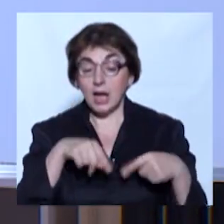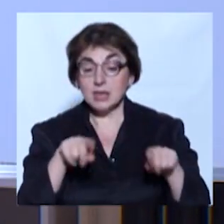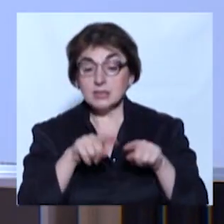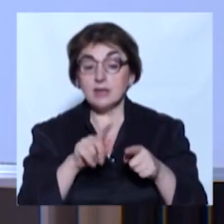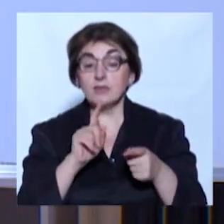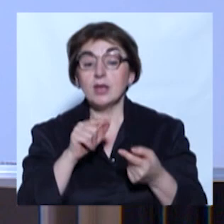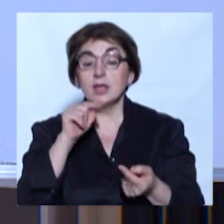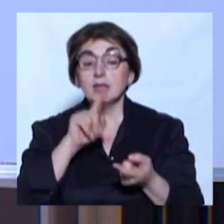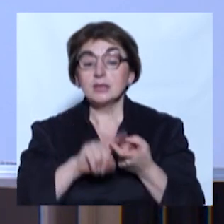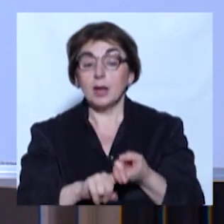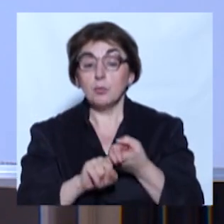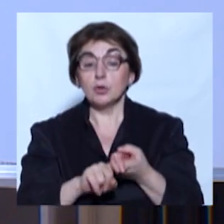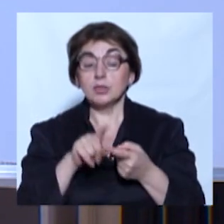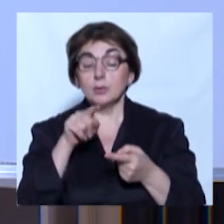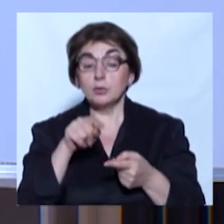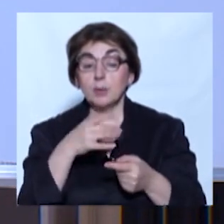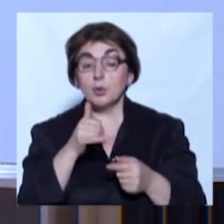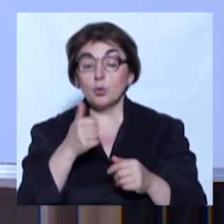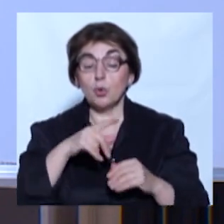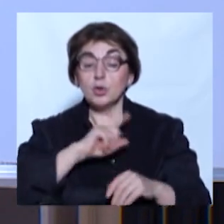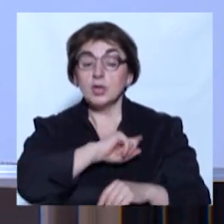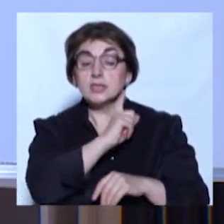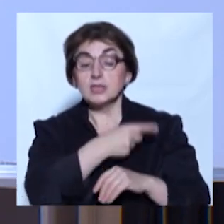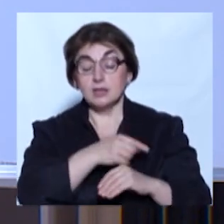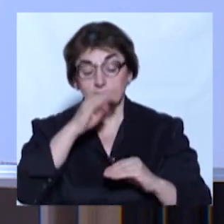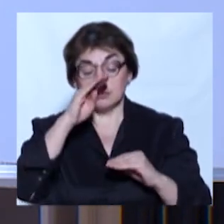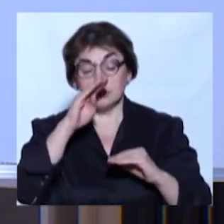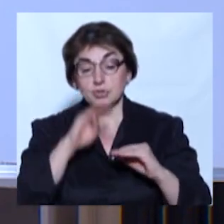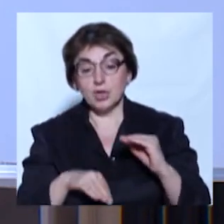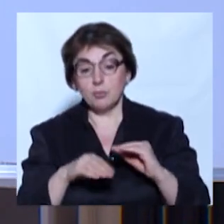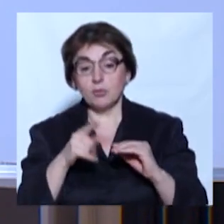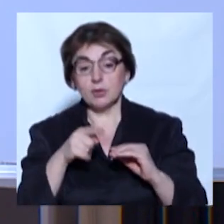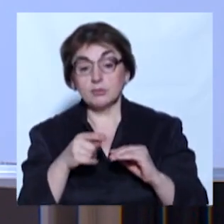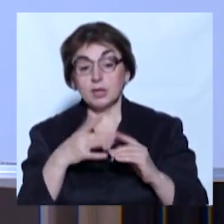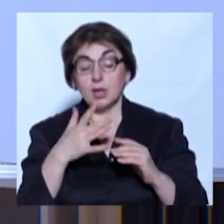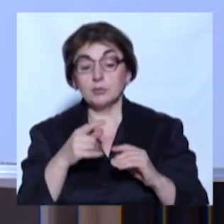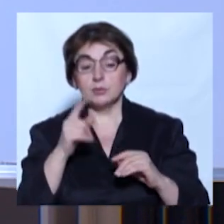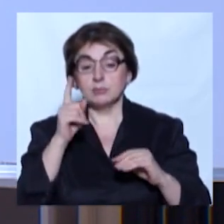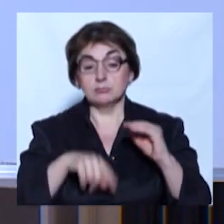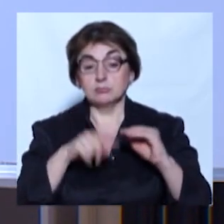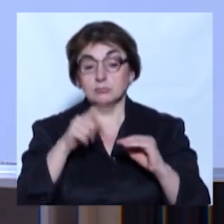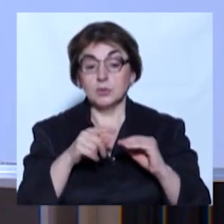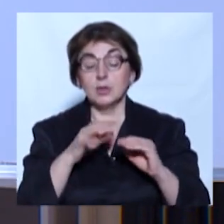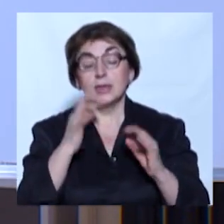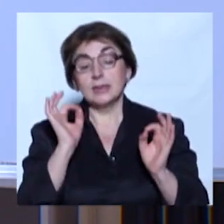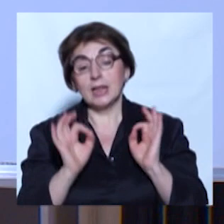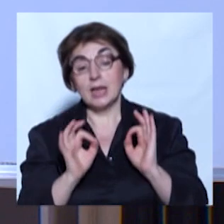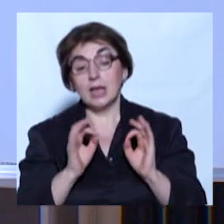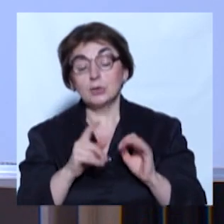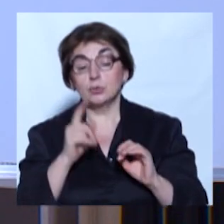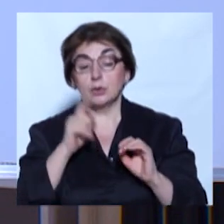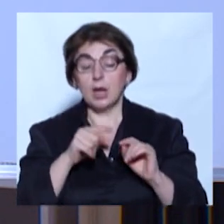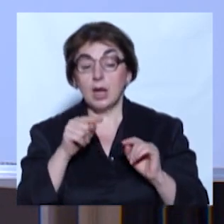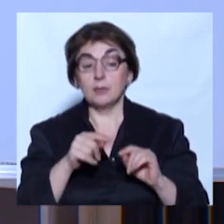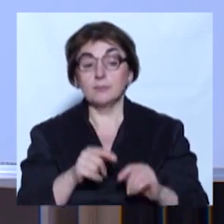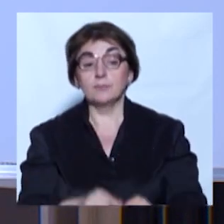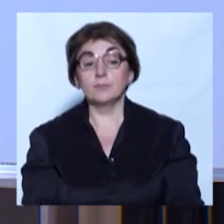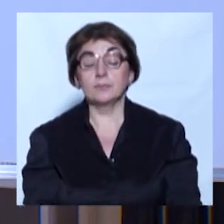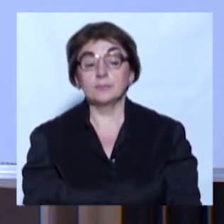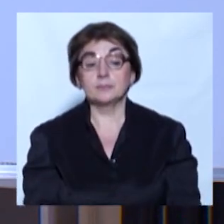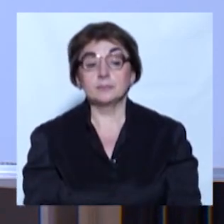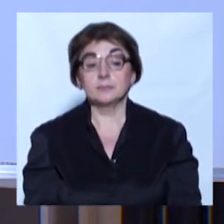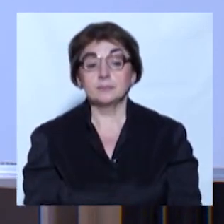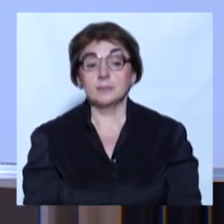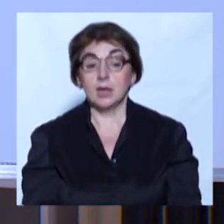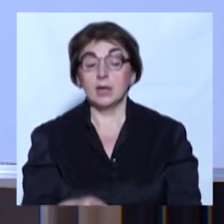რამდენად ძლიერად ჩამოკრავ სახაზავს ხელს. Ამ შემთხვევაში გერის წყარო არის სახაზავი. Ბავშვებო, აი